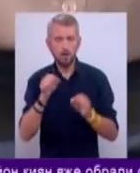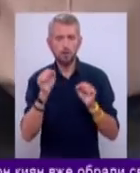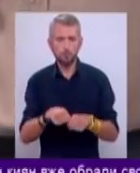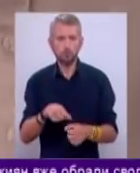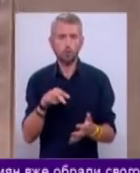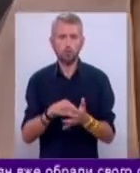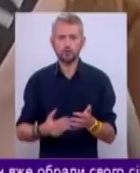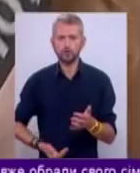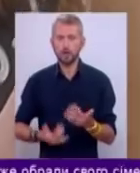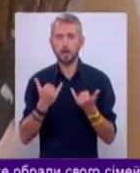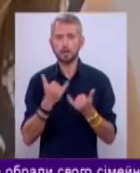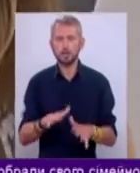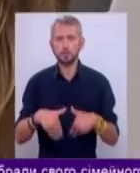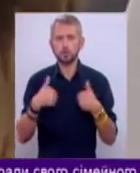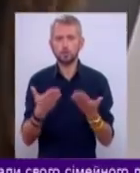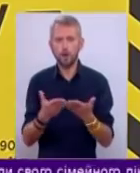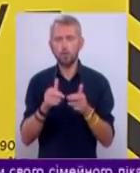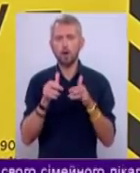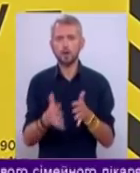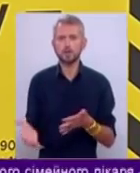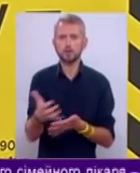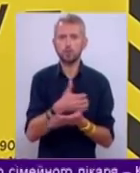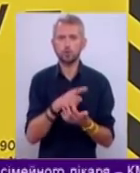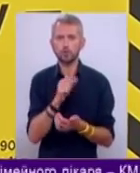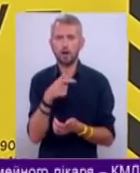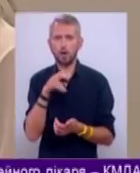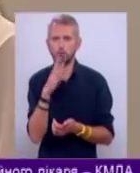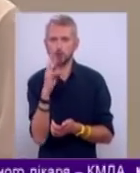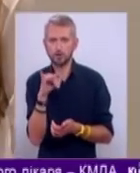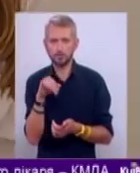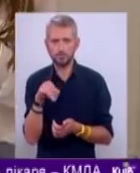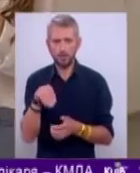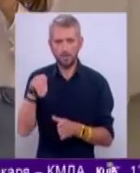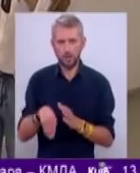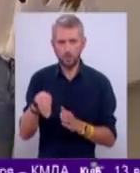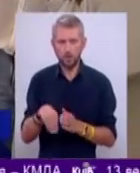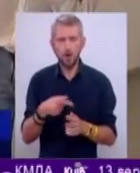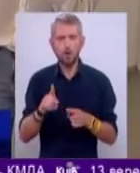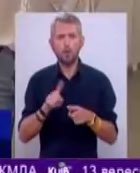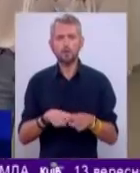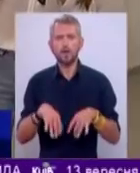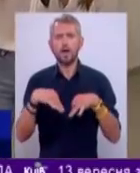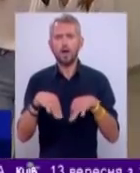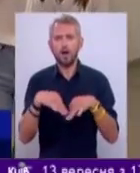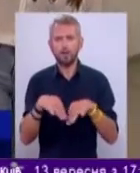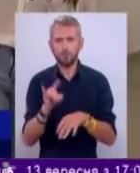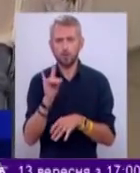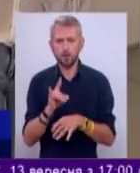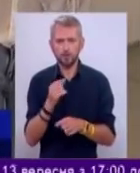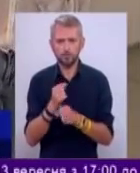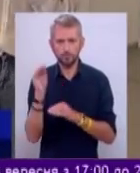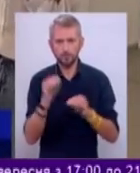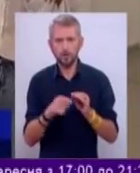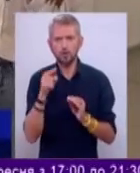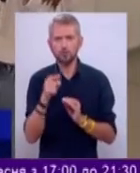їм життя. Нині презентували акцію збору заглушок. Ось це автокрісло створили з 1079